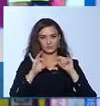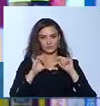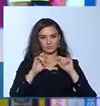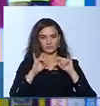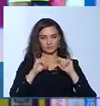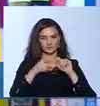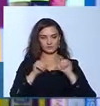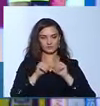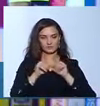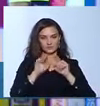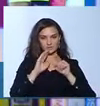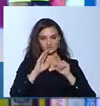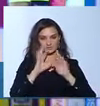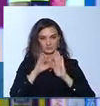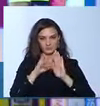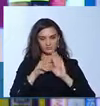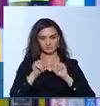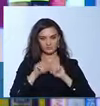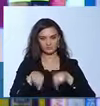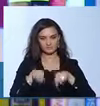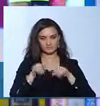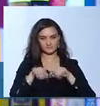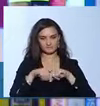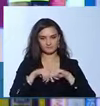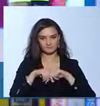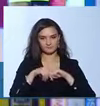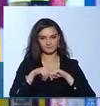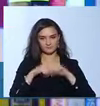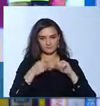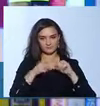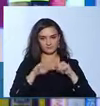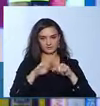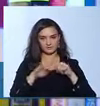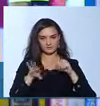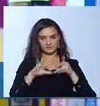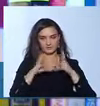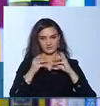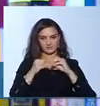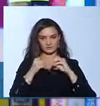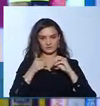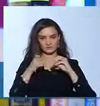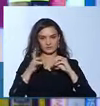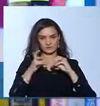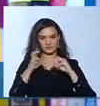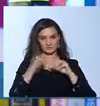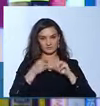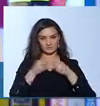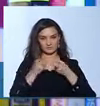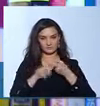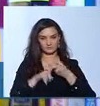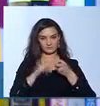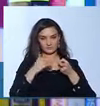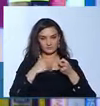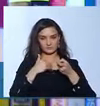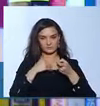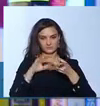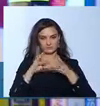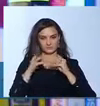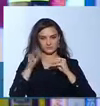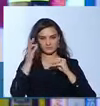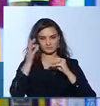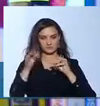მამაკაცებში, ასევე ქალბატონებშიც. და გარდა ამისა, ზოგადად რახან გენებს შევეხეთ, მინდა აღვნიშნო, რომ თმის ზოგადად